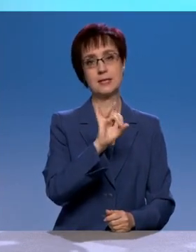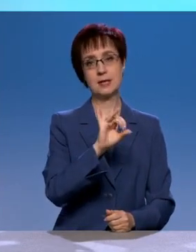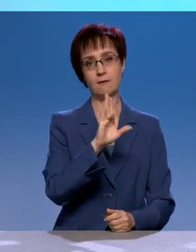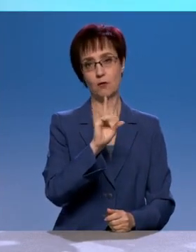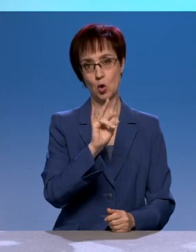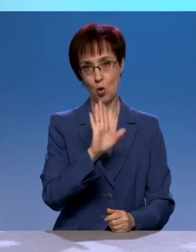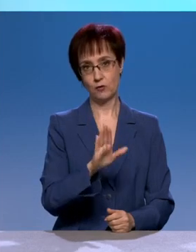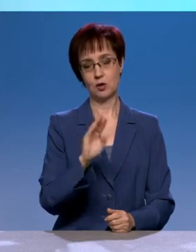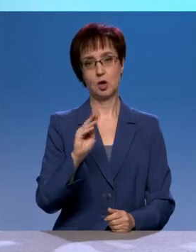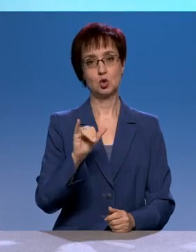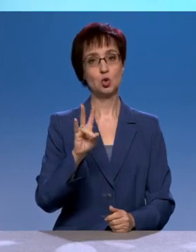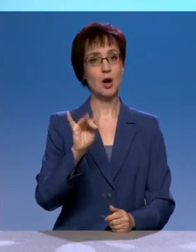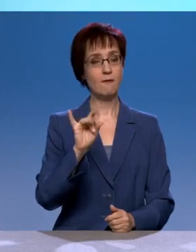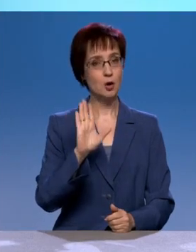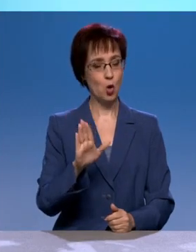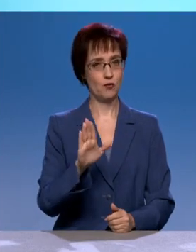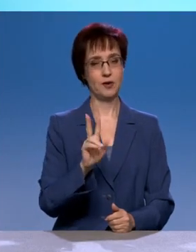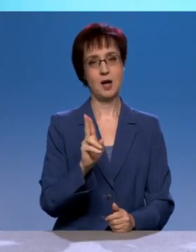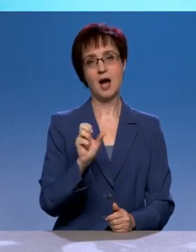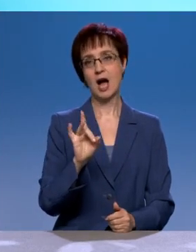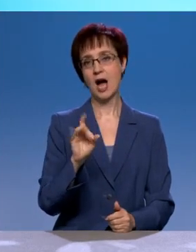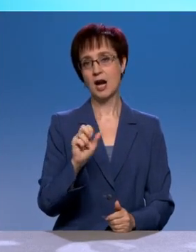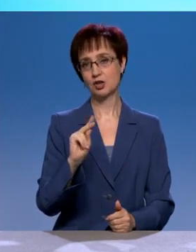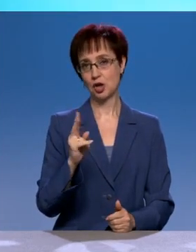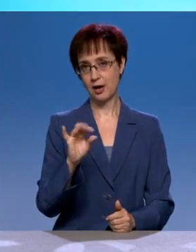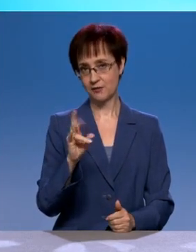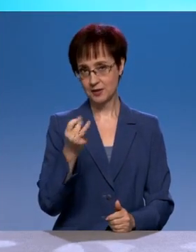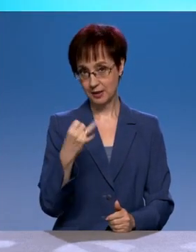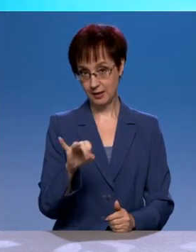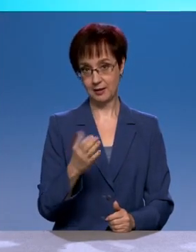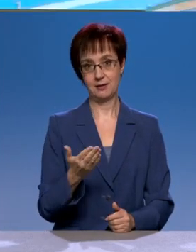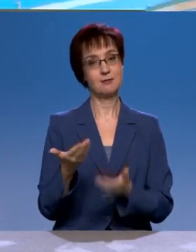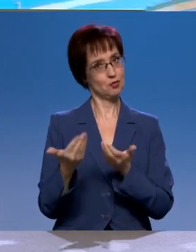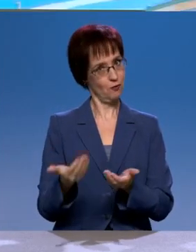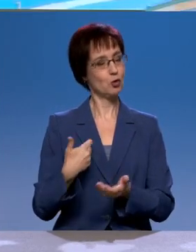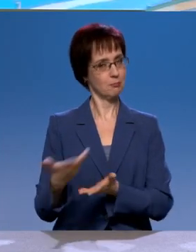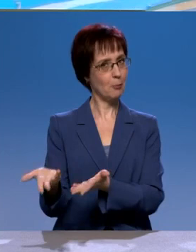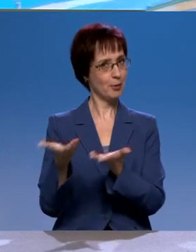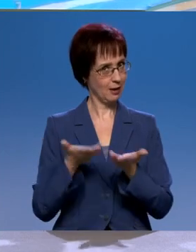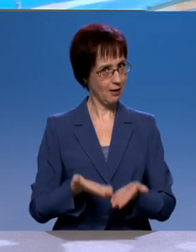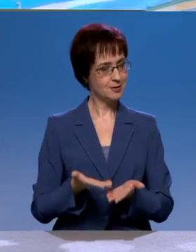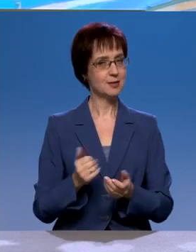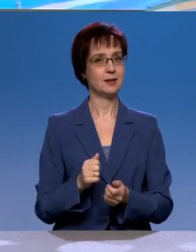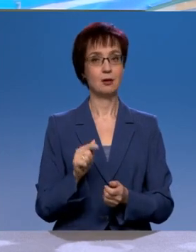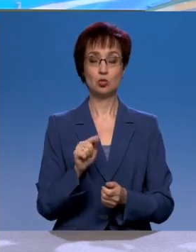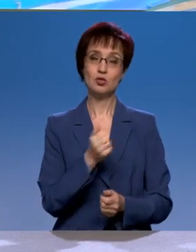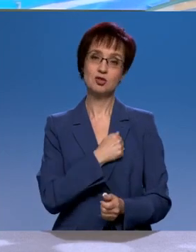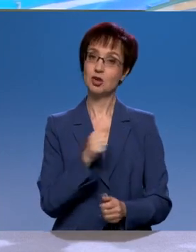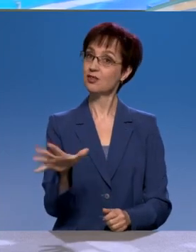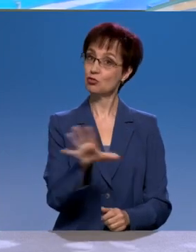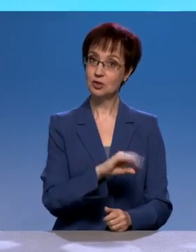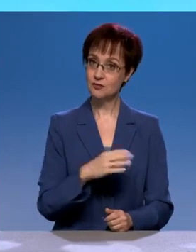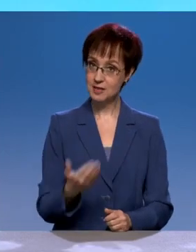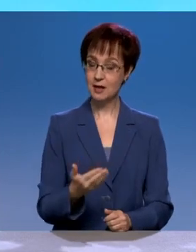Сегодня пригласили наших любимых. Благодарят за то, что... Но не всех, к сожалению, да, чтобы никому было не обидно. А я вот взял... За то, что говорим правду.